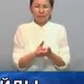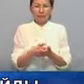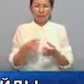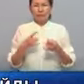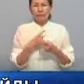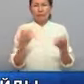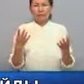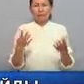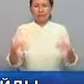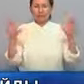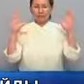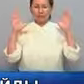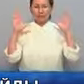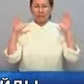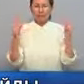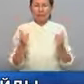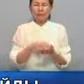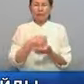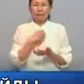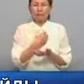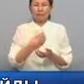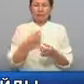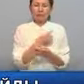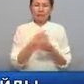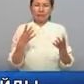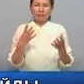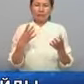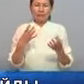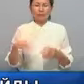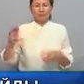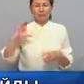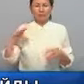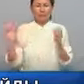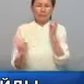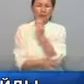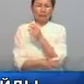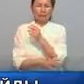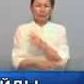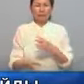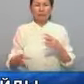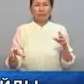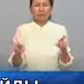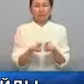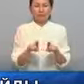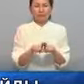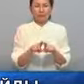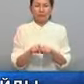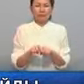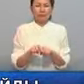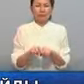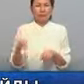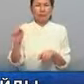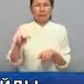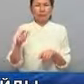мереке. Мұсылманның ұлық мерекесі ханға да қараға да ортақ. Айт намазында билік басындағылар да Бұқараның жанынан табылды.